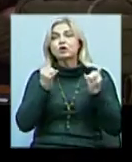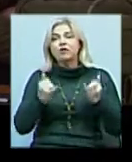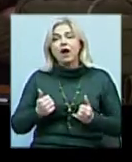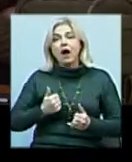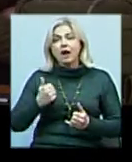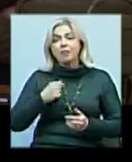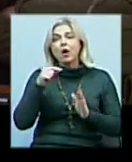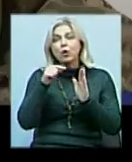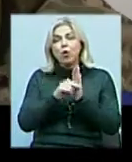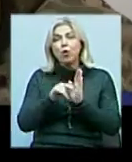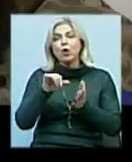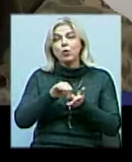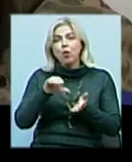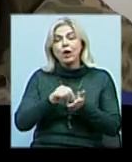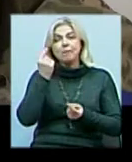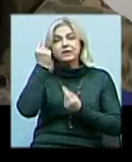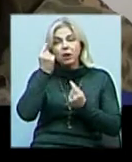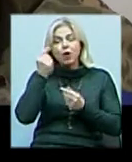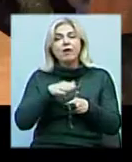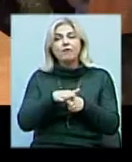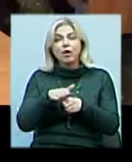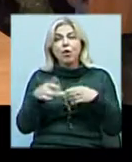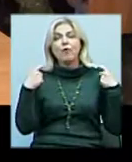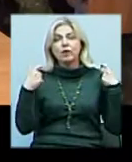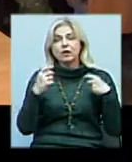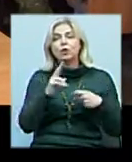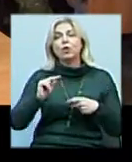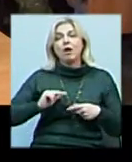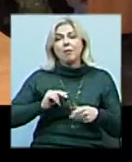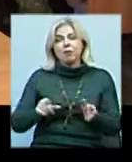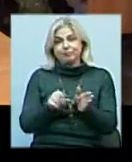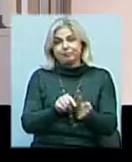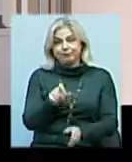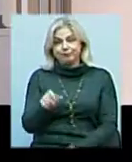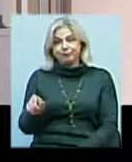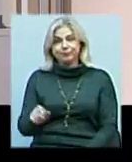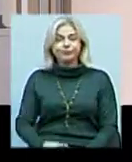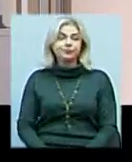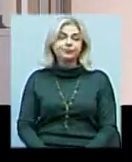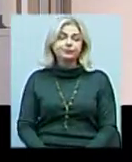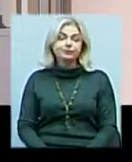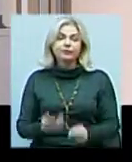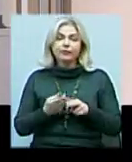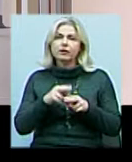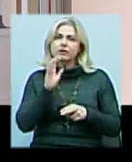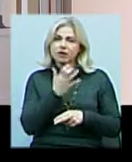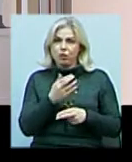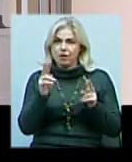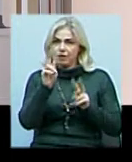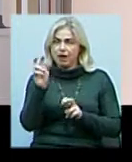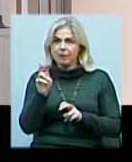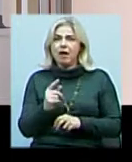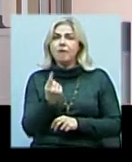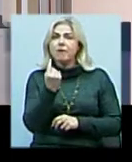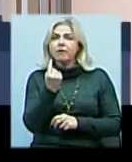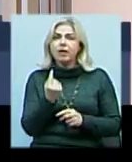армії роль психологів виконують і офіцери, які працюють з персоналом. Це дуже, дуже серйозна тема. По-перше, вона відносно